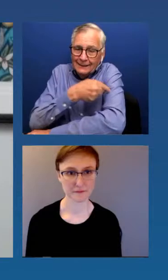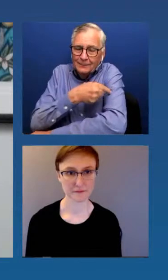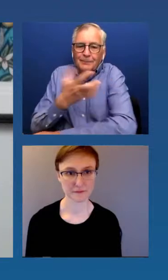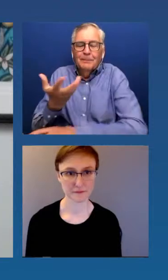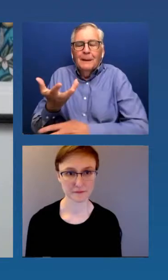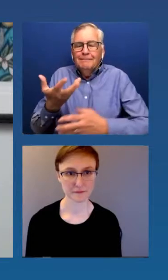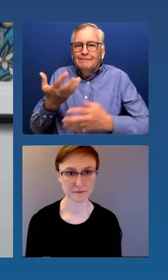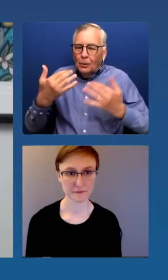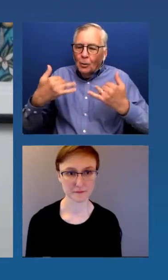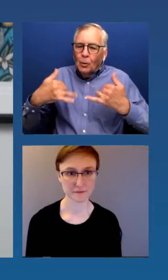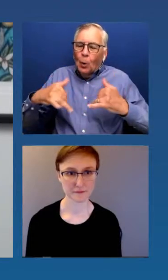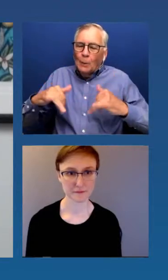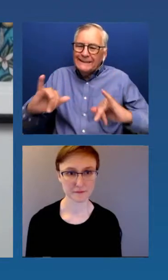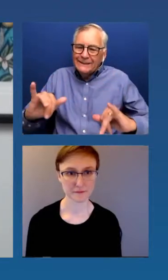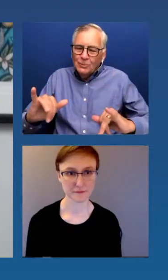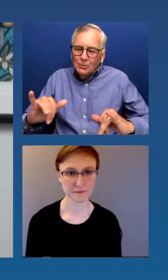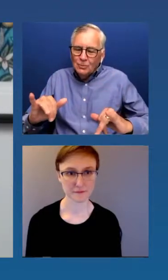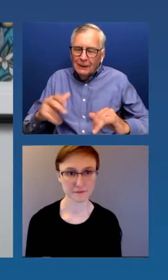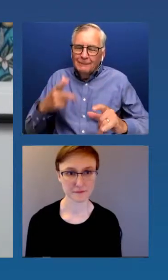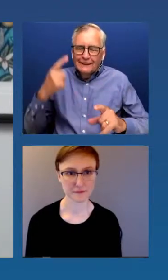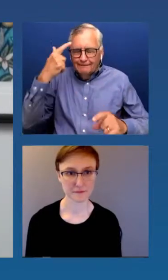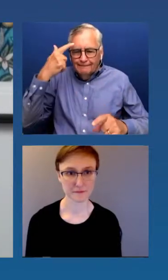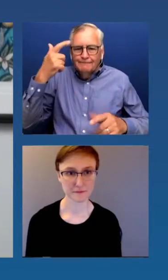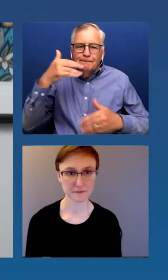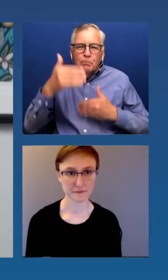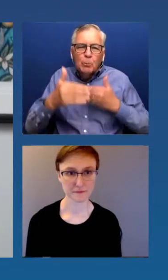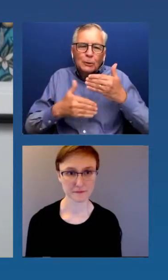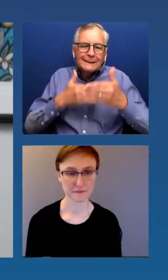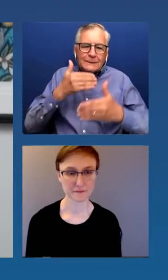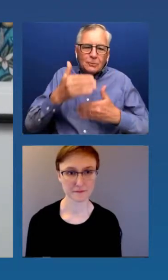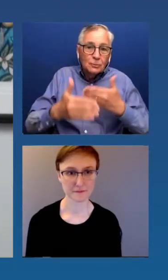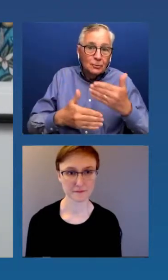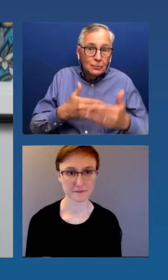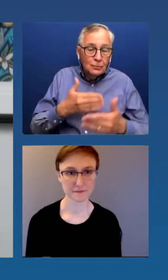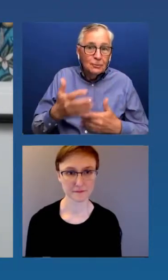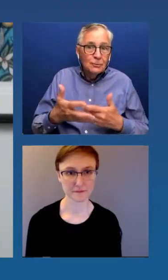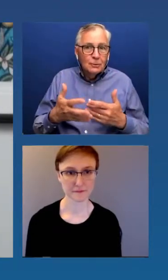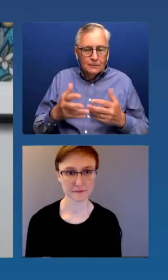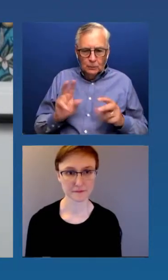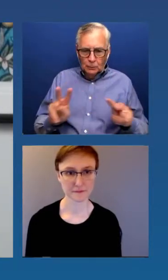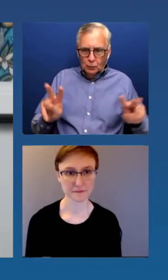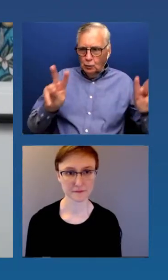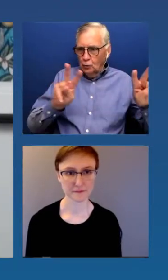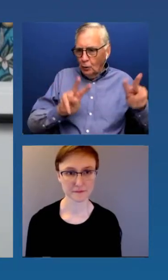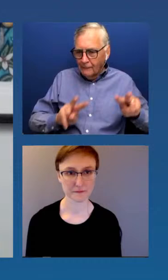continue avec ce processus de faire la surveillance,